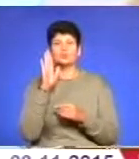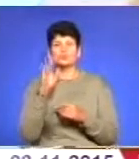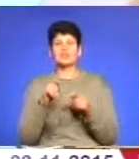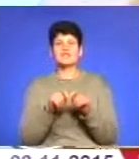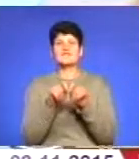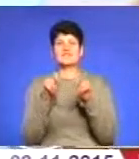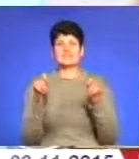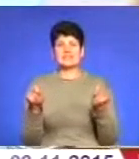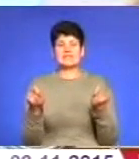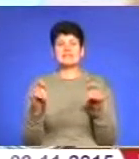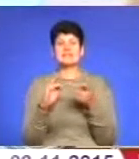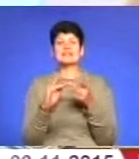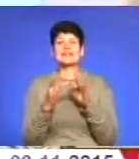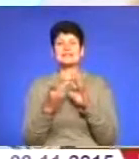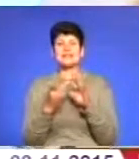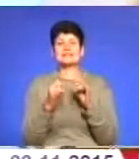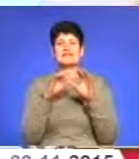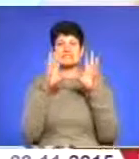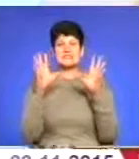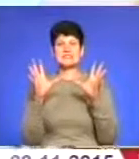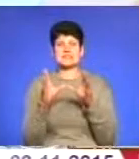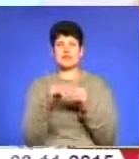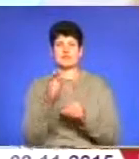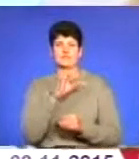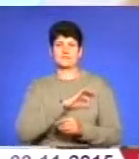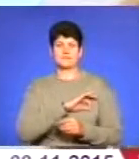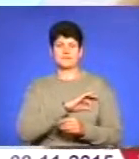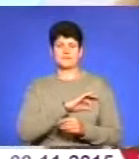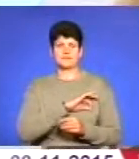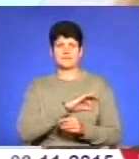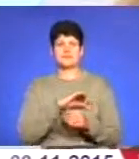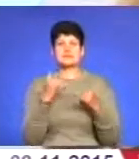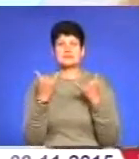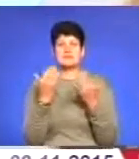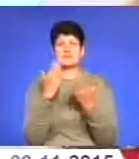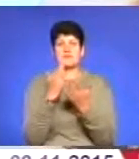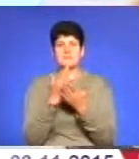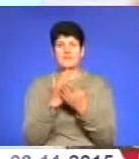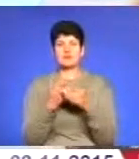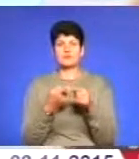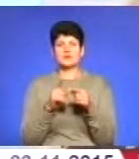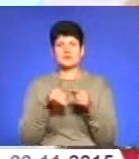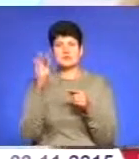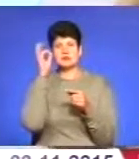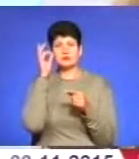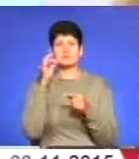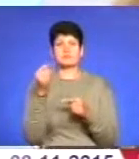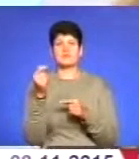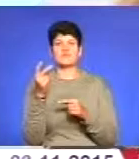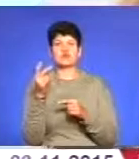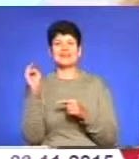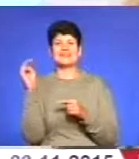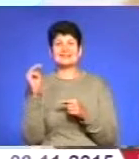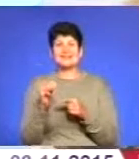відкрита в інтернеті для загального користування. Зараз ми маємо, Олексій про це згадував, близько 1500